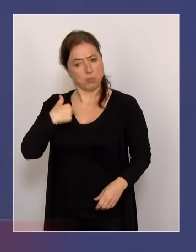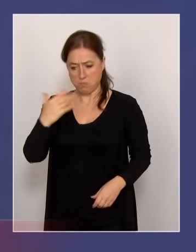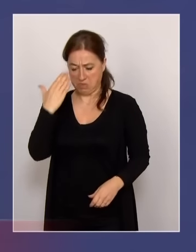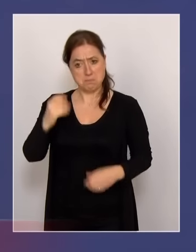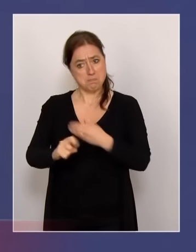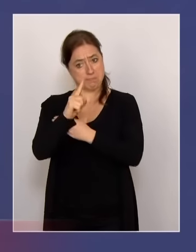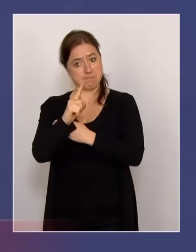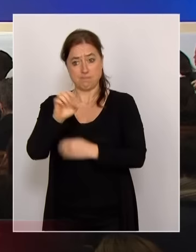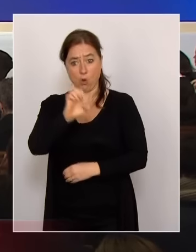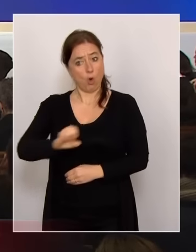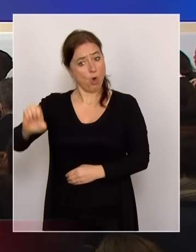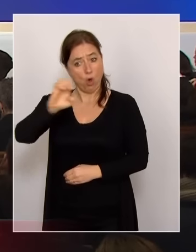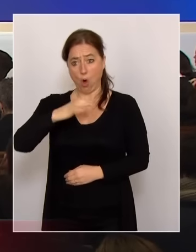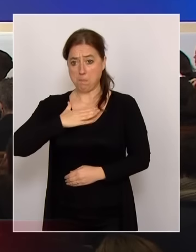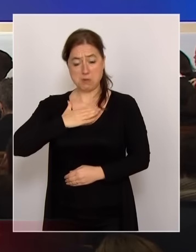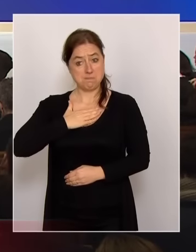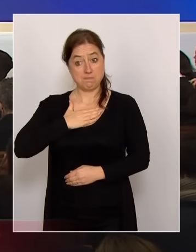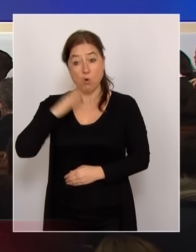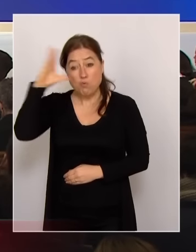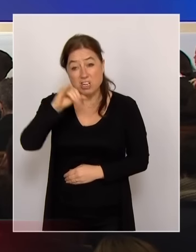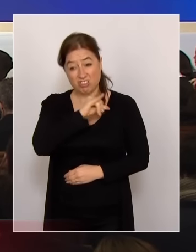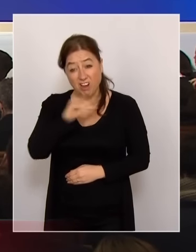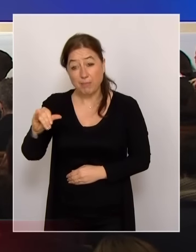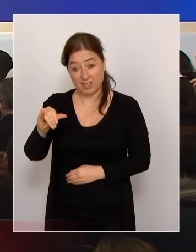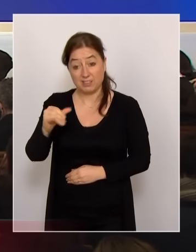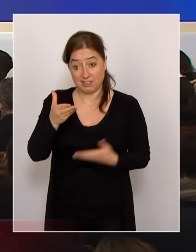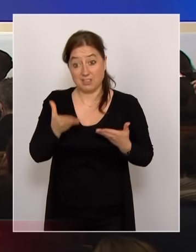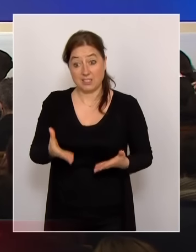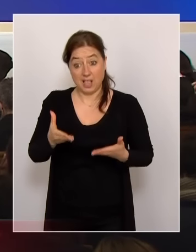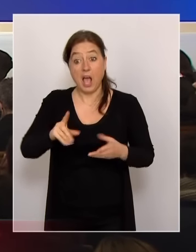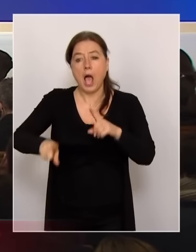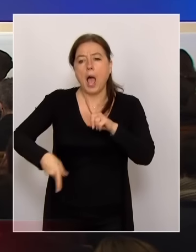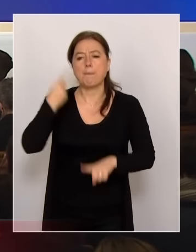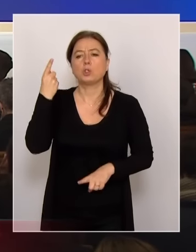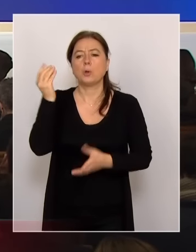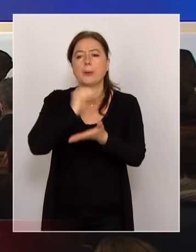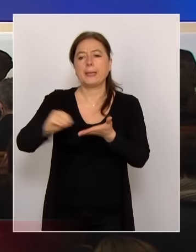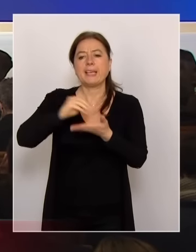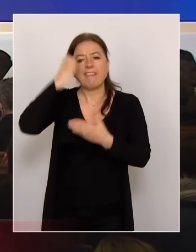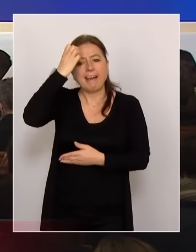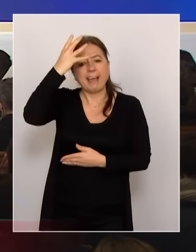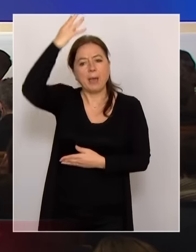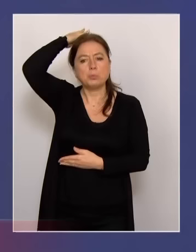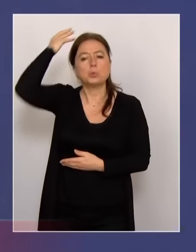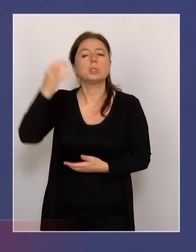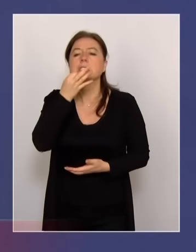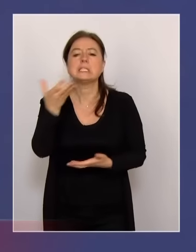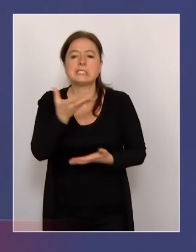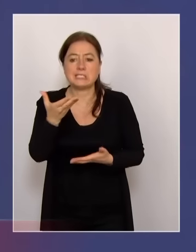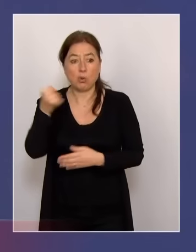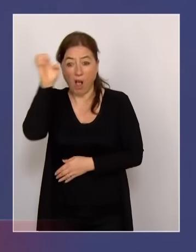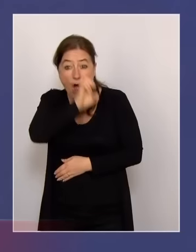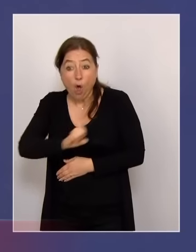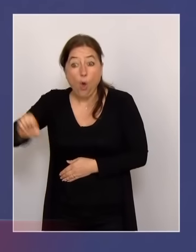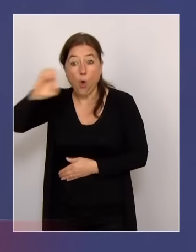et qu'il ne jamais l'oublier nous ne sommes pas comme les autres Camus avait cette phrase magnifique en cette lettre à un ami allemand notre Europe est une aventure